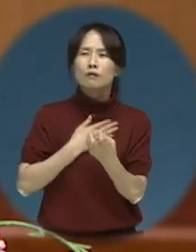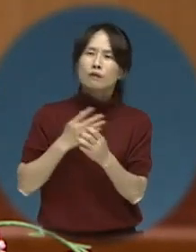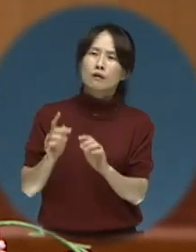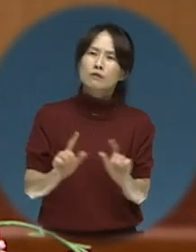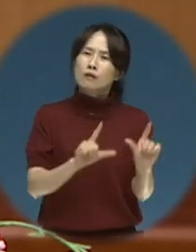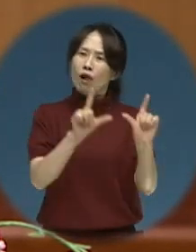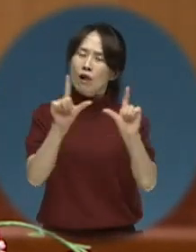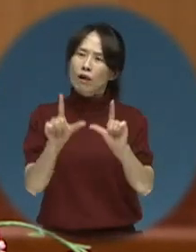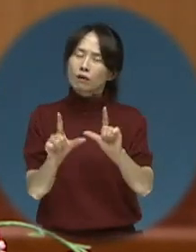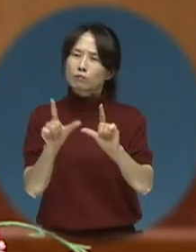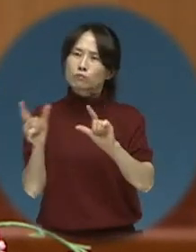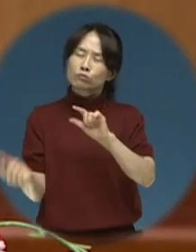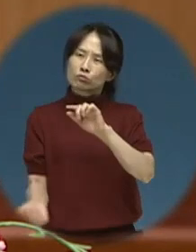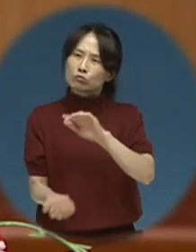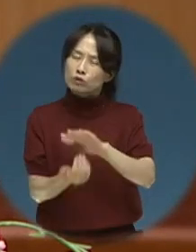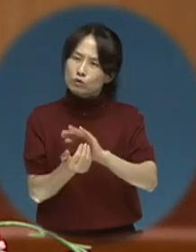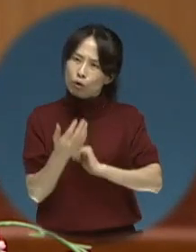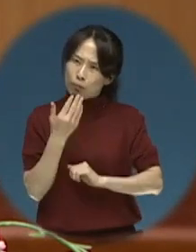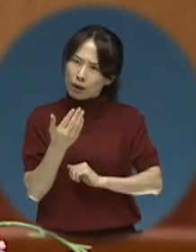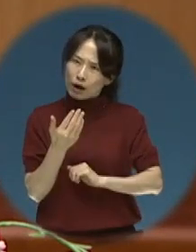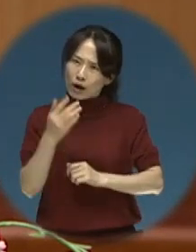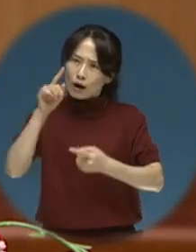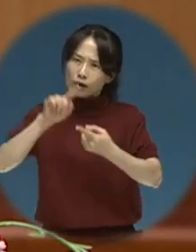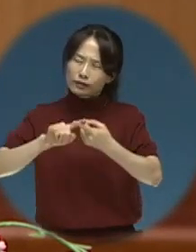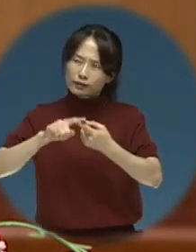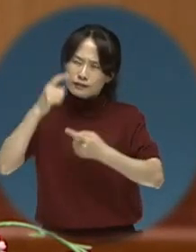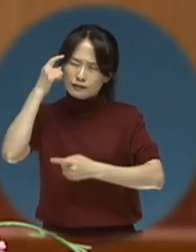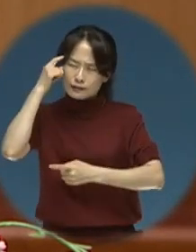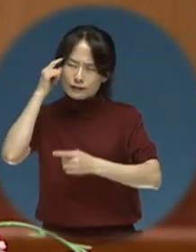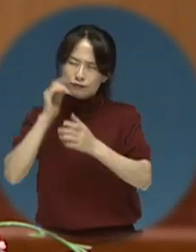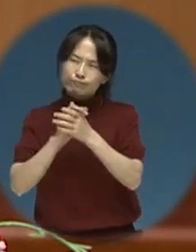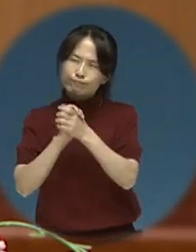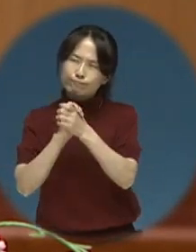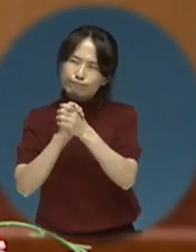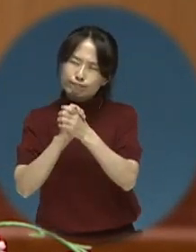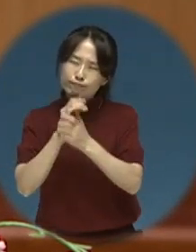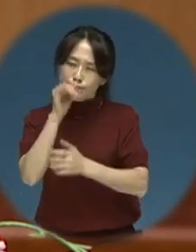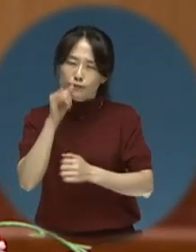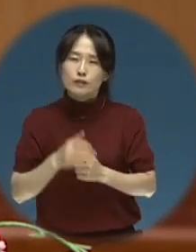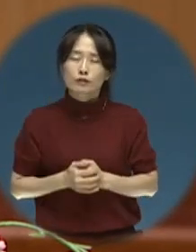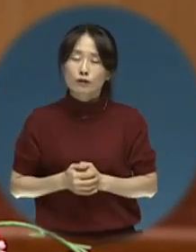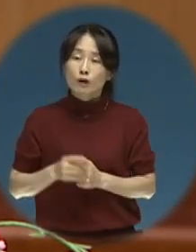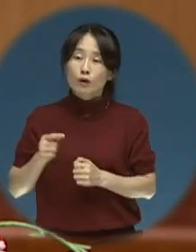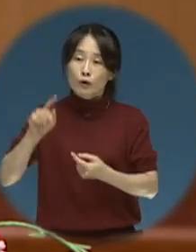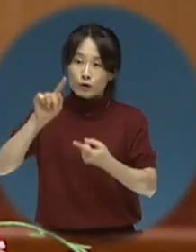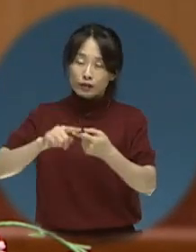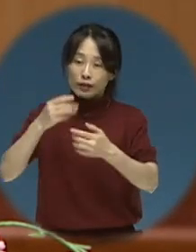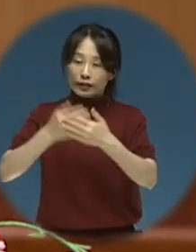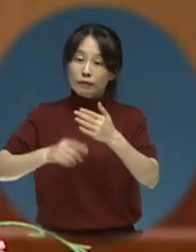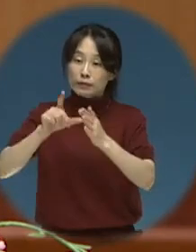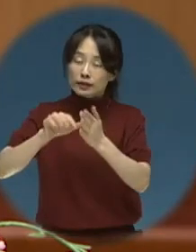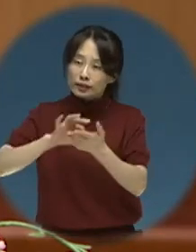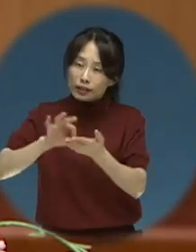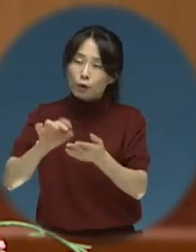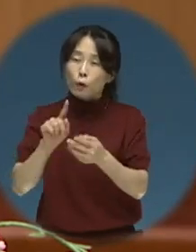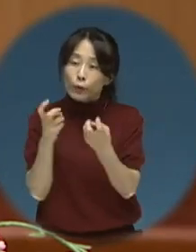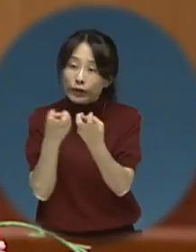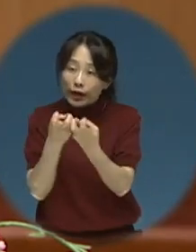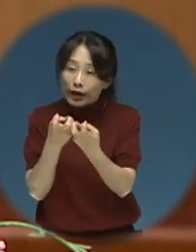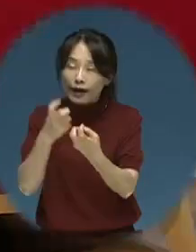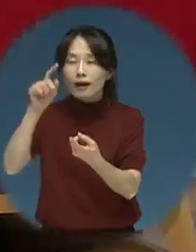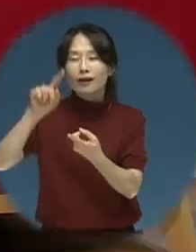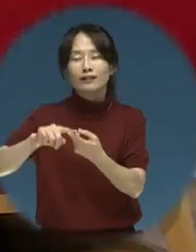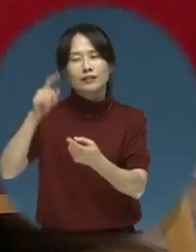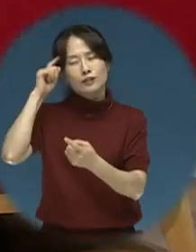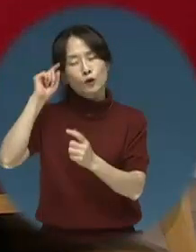것인가. 그것이 가장 간절합니다. 네, 네. 네. 그래서 그 고민을 가장 많이 하고요. 예.